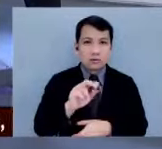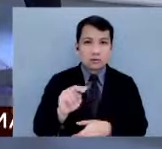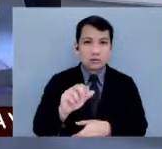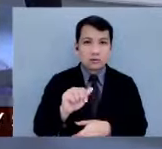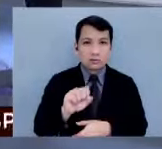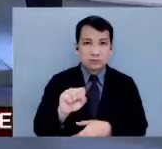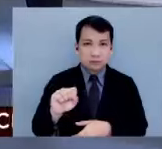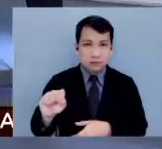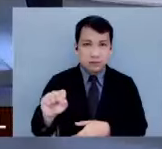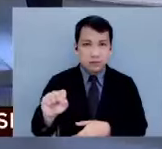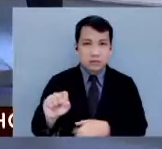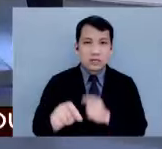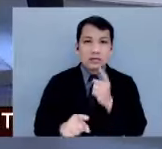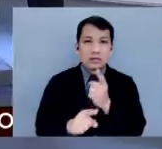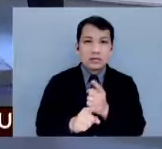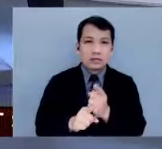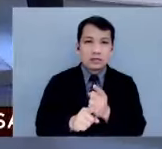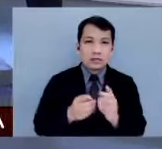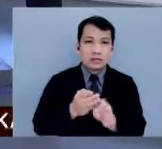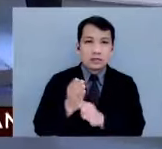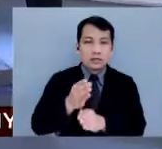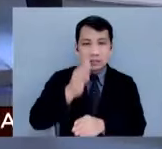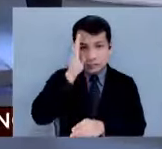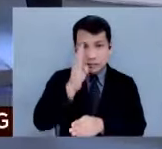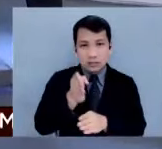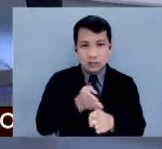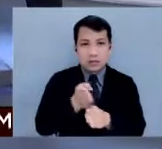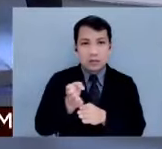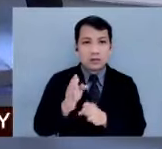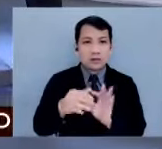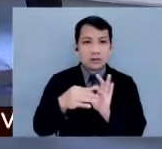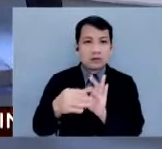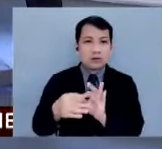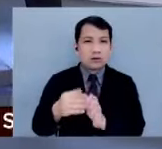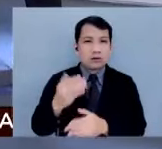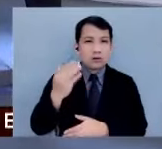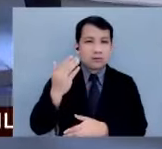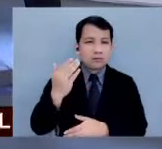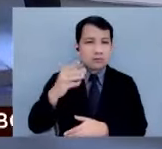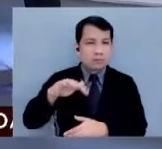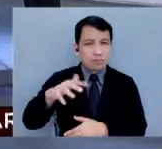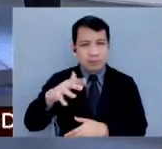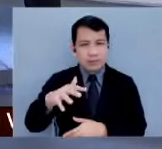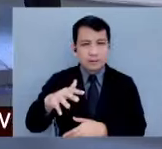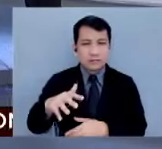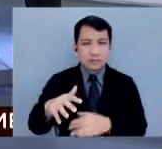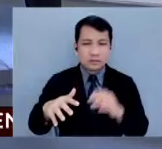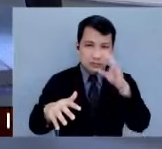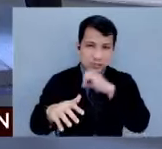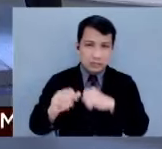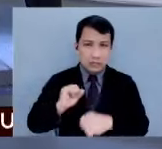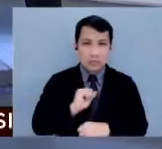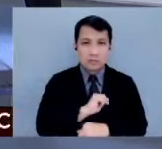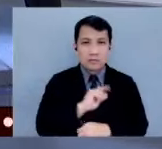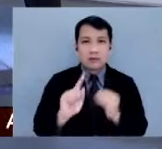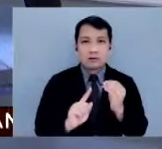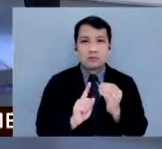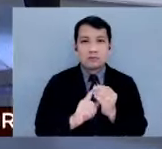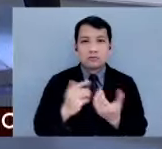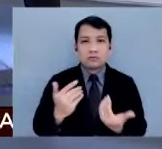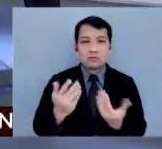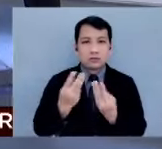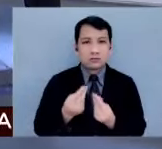Opo, irerekta na raw ng CONAS sa kabila ng patuloy na agam-agam ng Senado. Ito rin po ay kahit hindi pa rin nareresolba